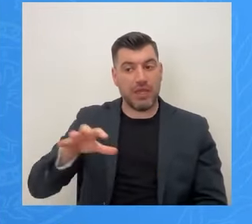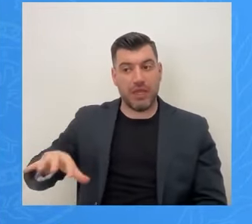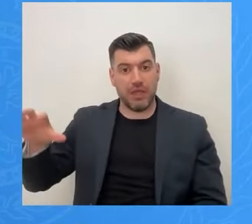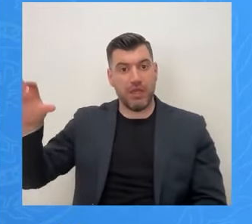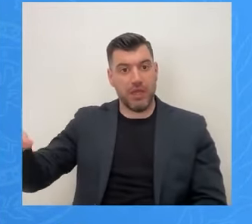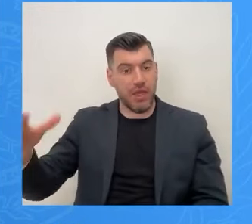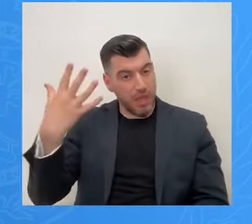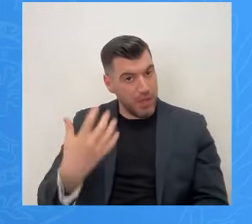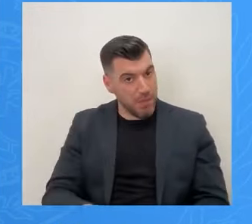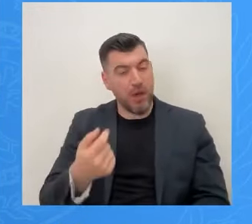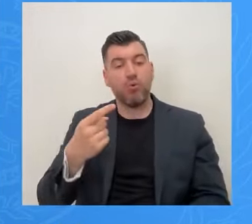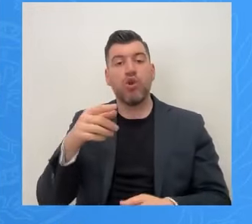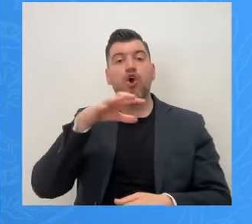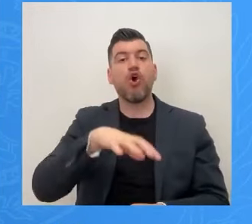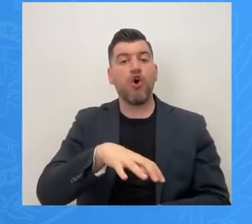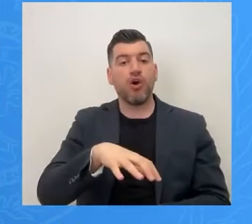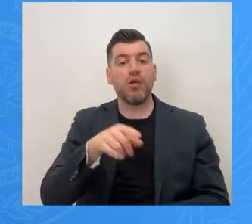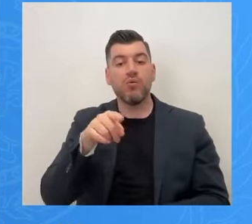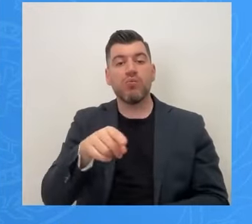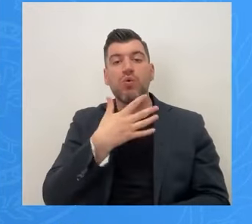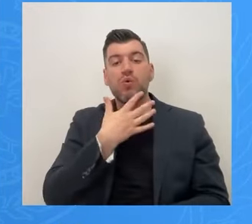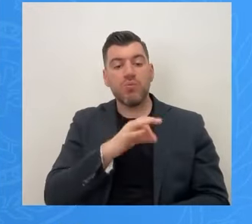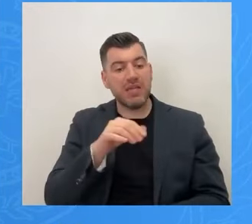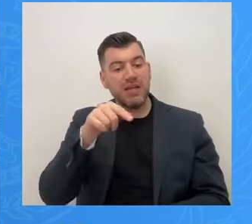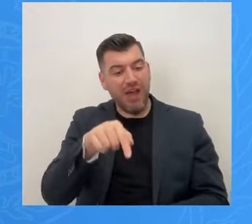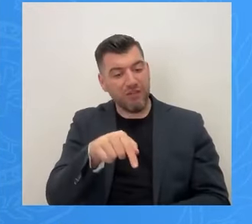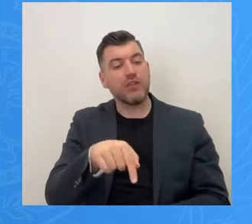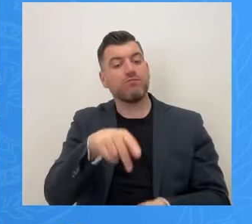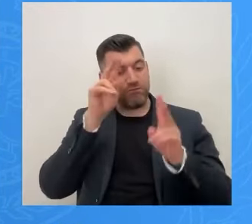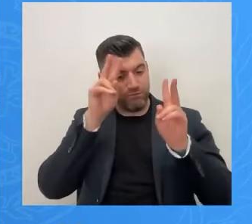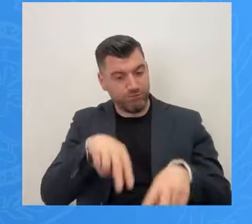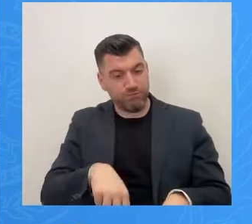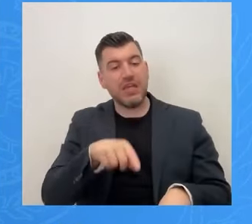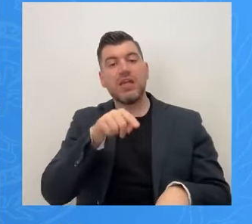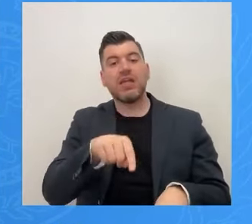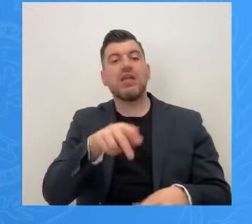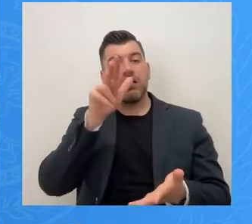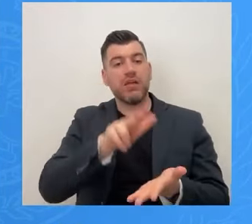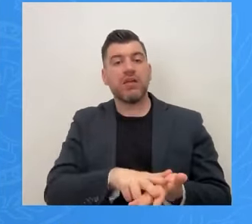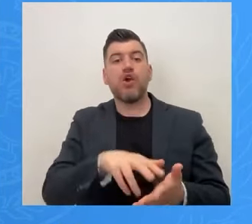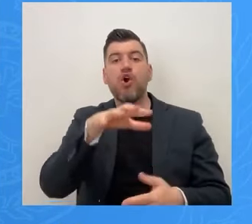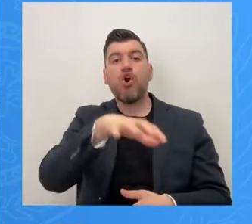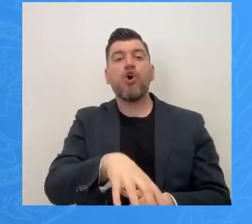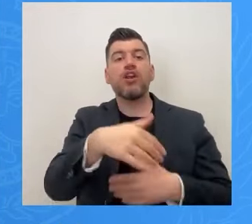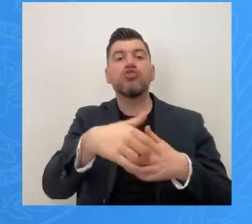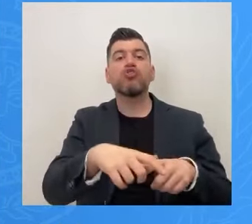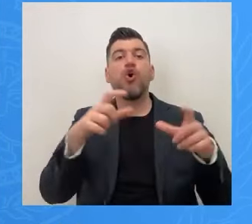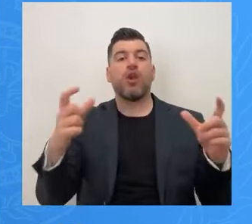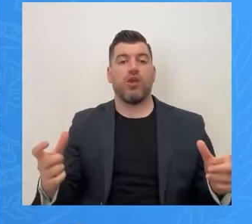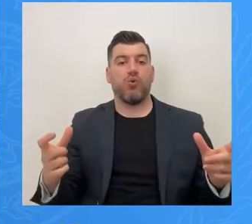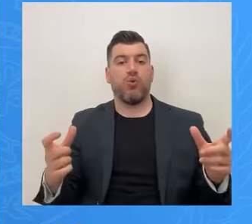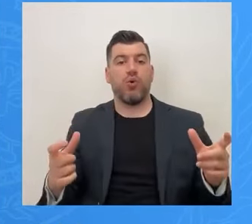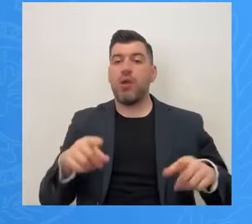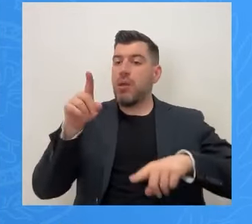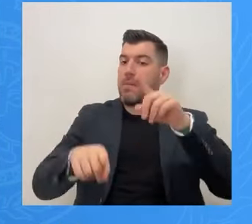σήμερα ξανά στην κουβέντα, που είναι χαρακτηρισμένοι για χώροι σχολείων. Που είναι απαλωτριωμένοι κάποιοι από αυτούς, που είναι προς απαλωτρίωση κάποιοι